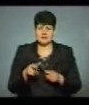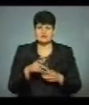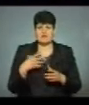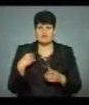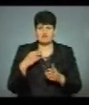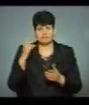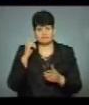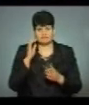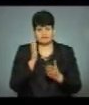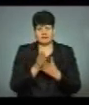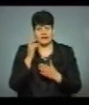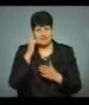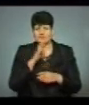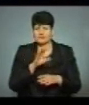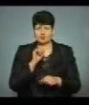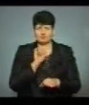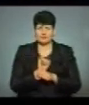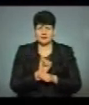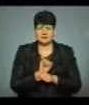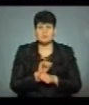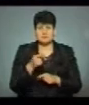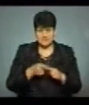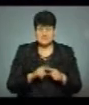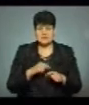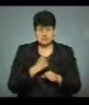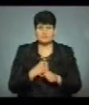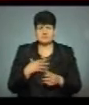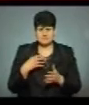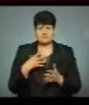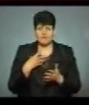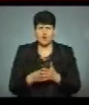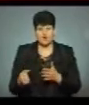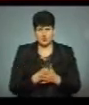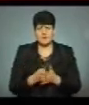Львів-Київ. Ми то все перекриємо одночасно. І ми то зробимо, ми свого доб'ємося.